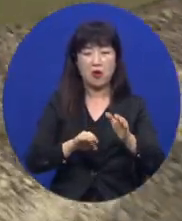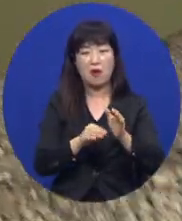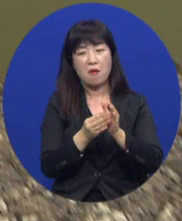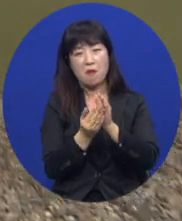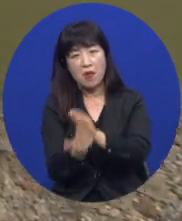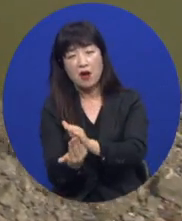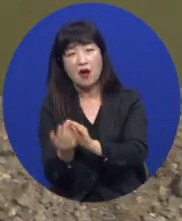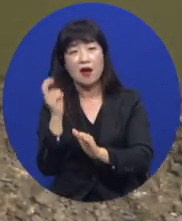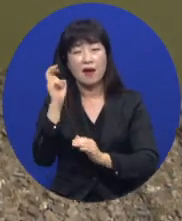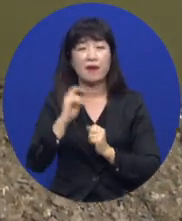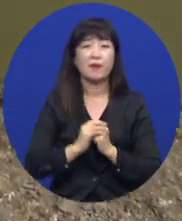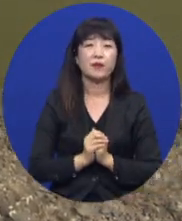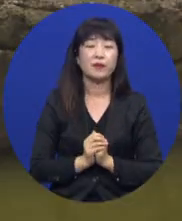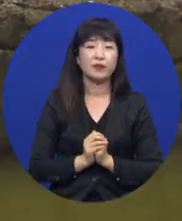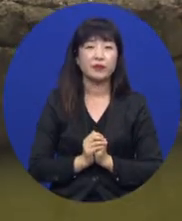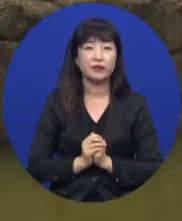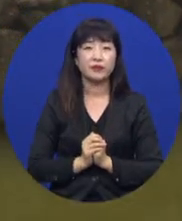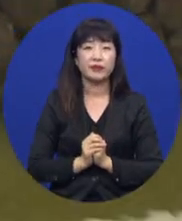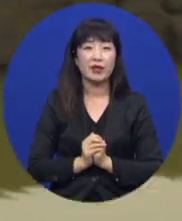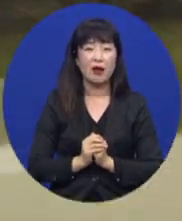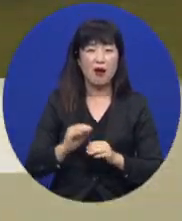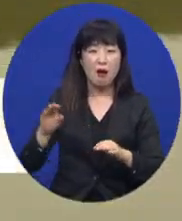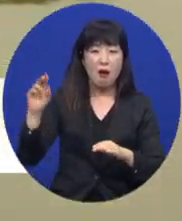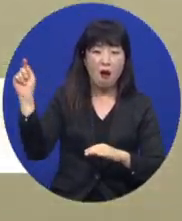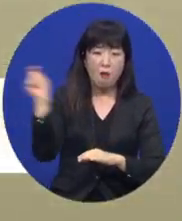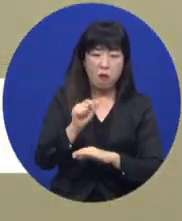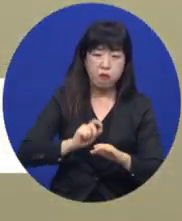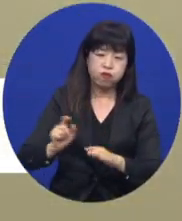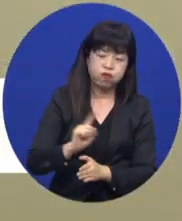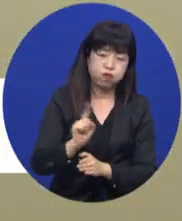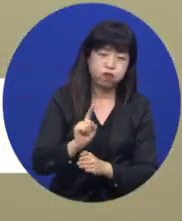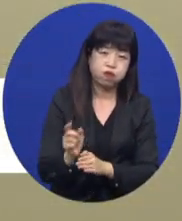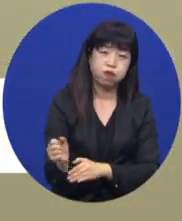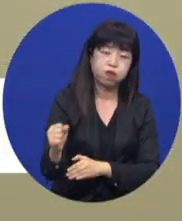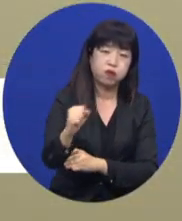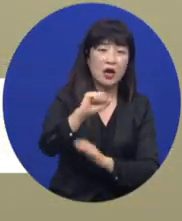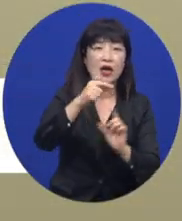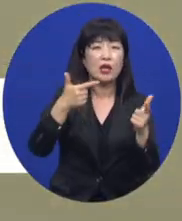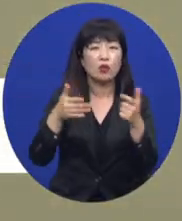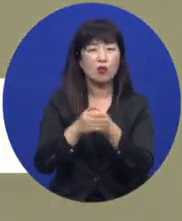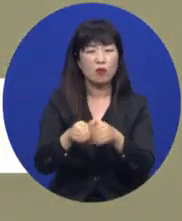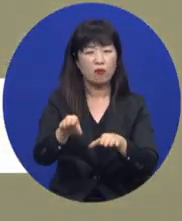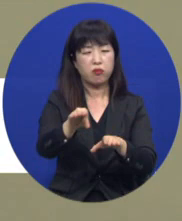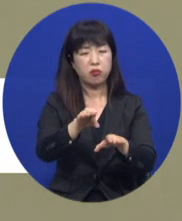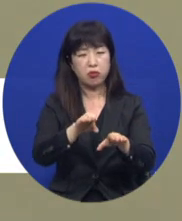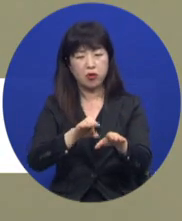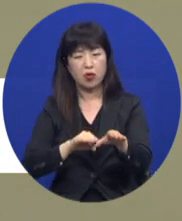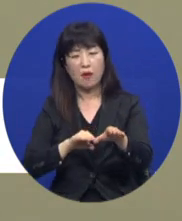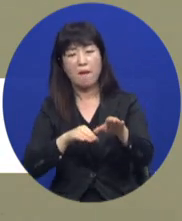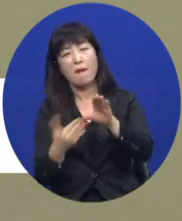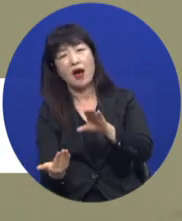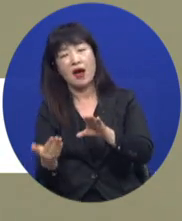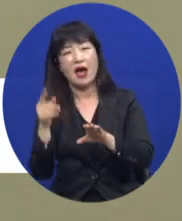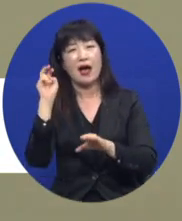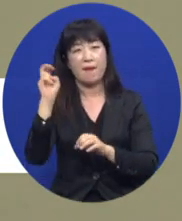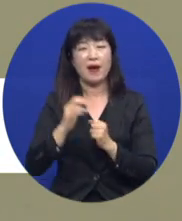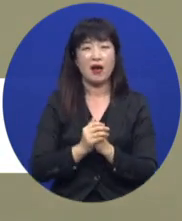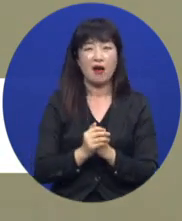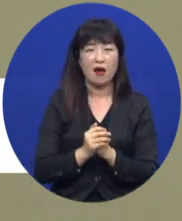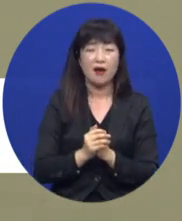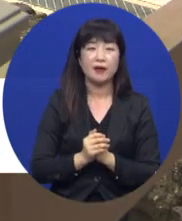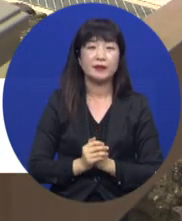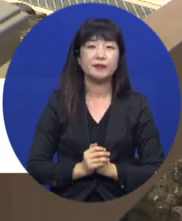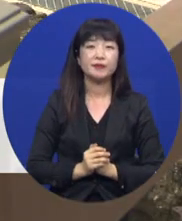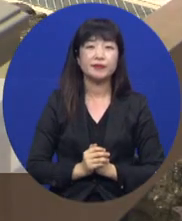빠진 것으로 추정됩니다 되게 갈린 아니 거 아니고 예 1 같아 너 하나 그냥 넘어가 봐야 돼 막 1